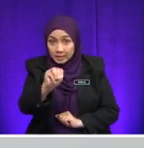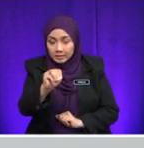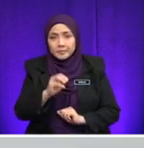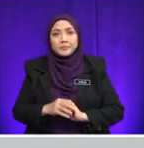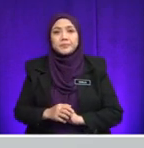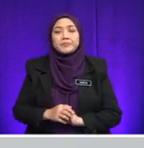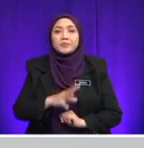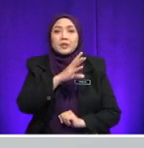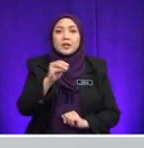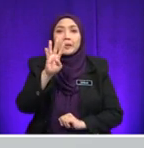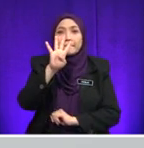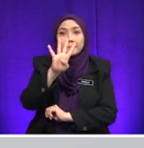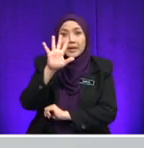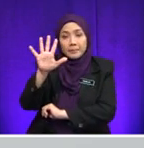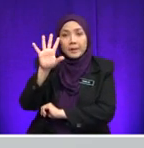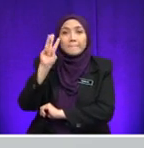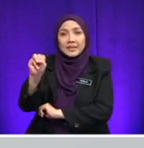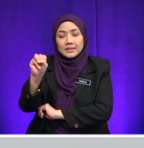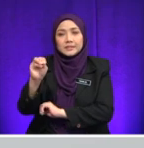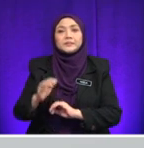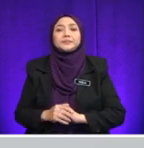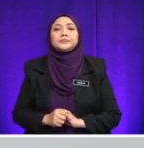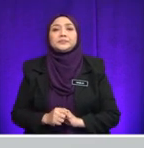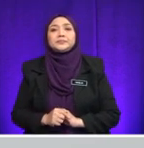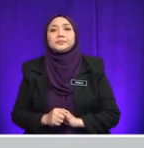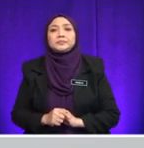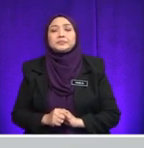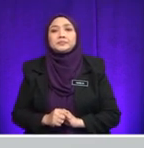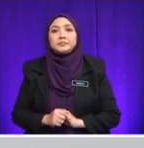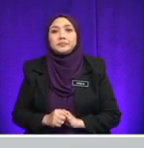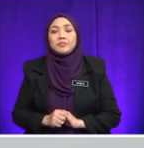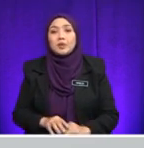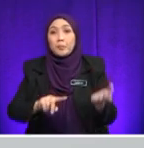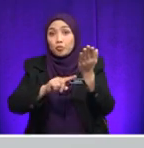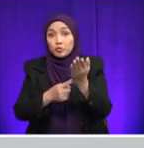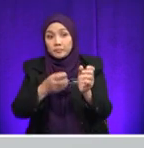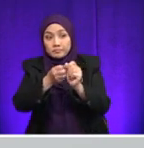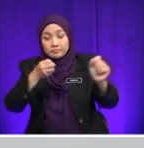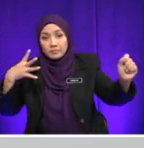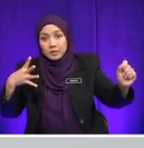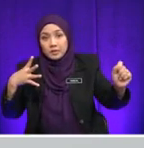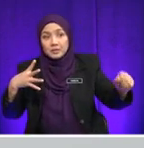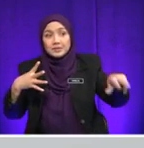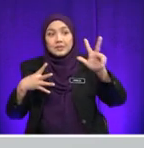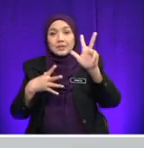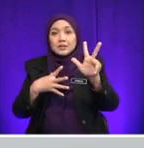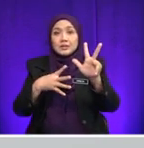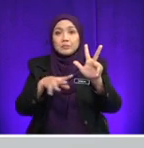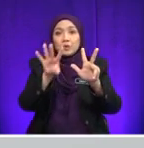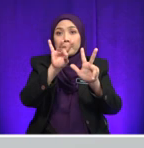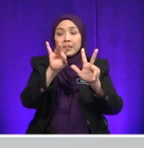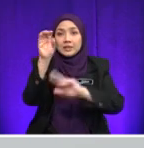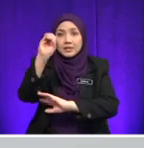45 m kedudukan Farid mulai memanah ialah 38 Raja antara